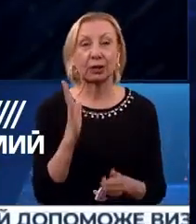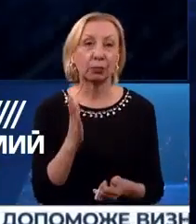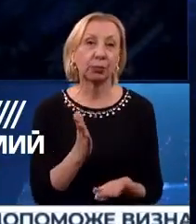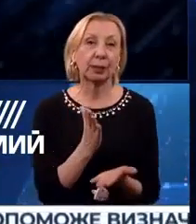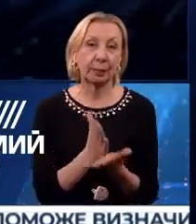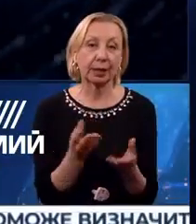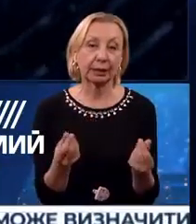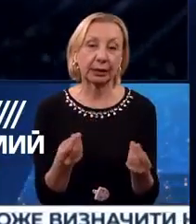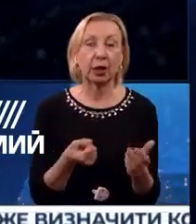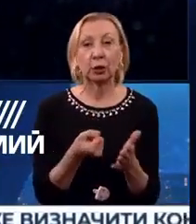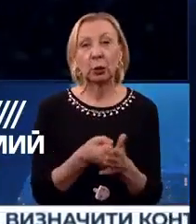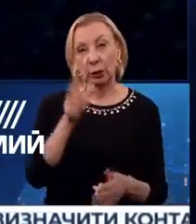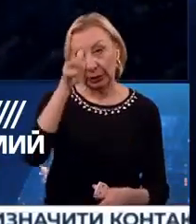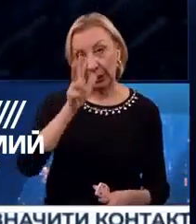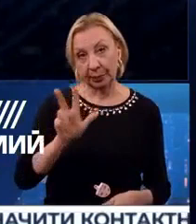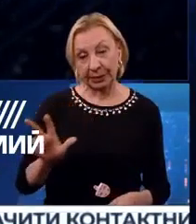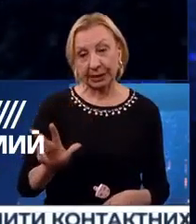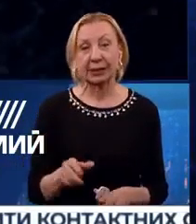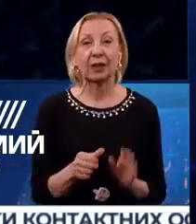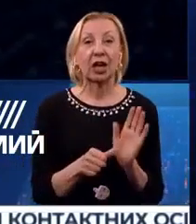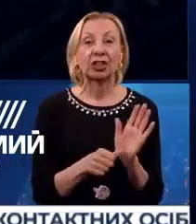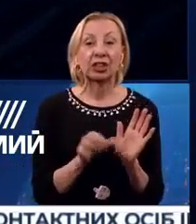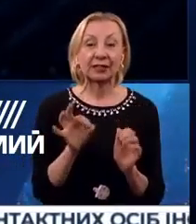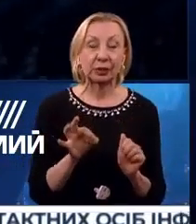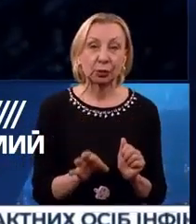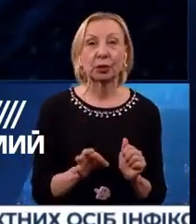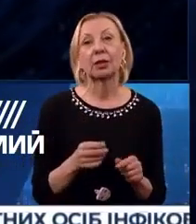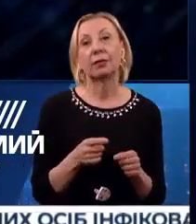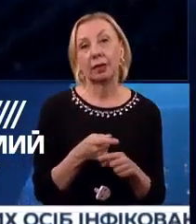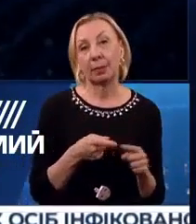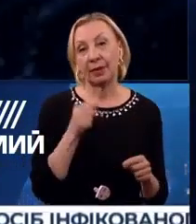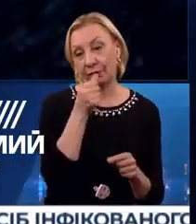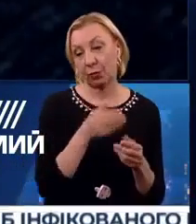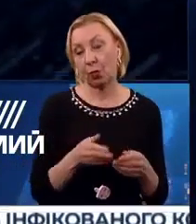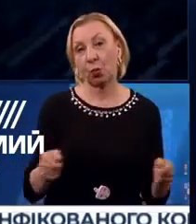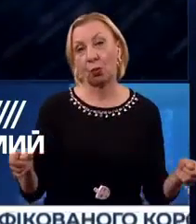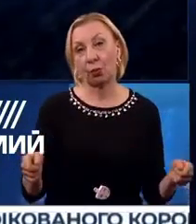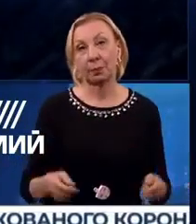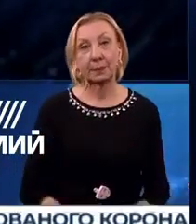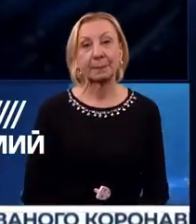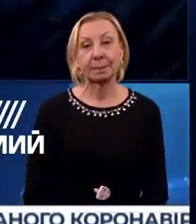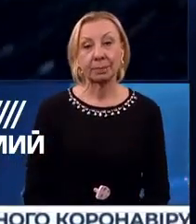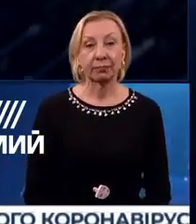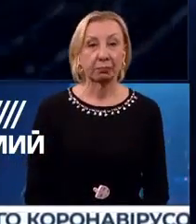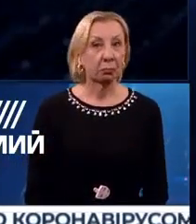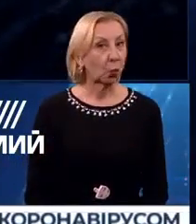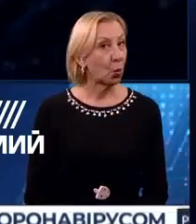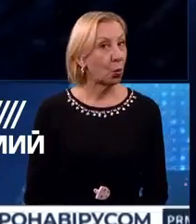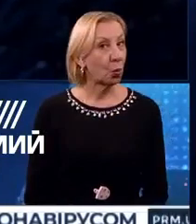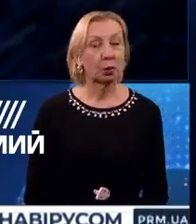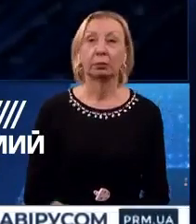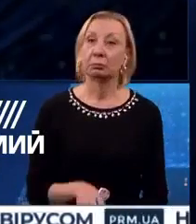що жити до 3 місяців, 6 до півроку. Не уявляю собі, до